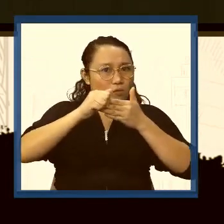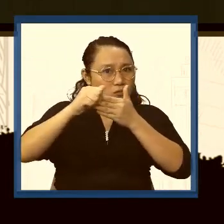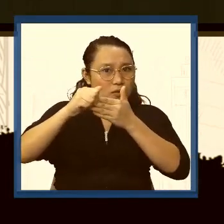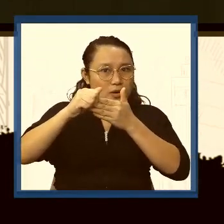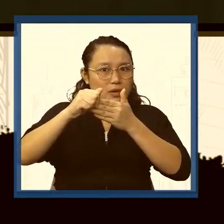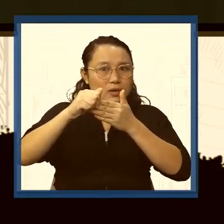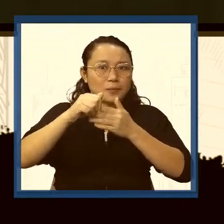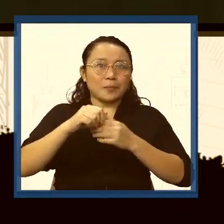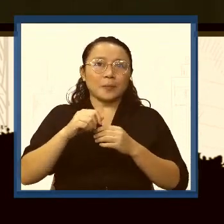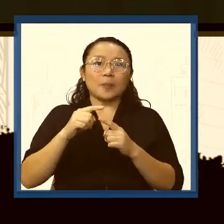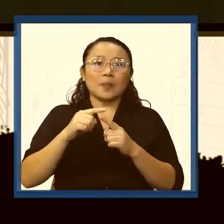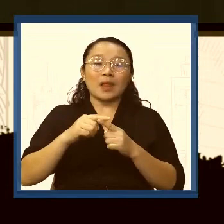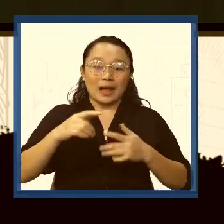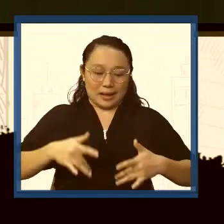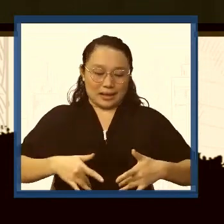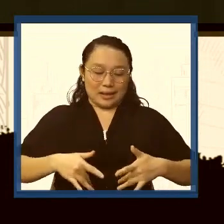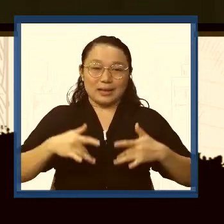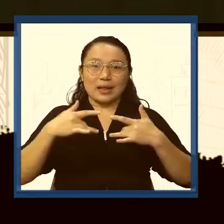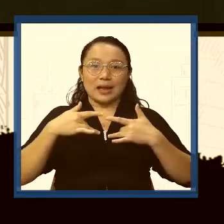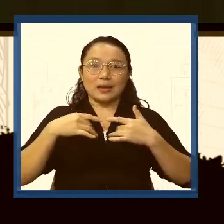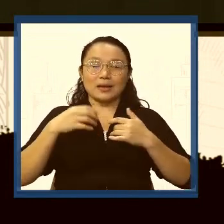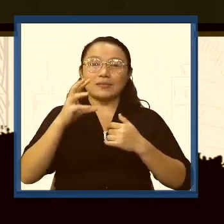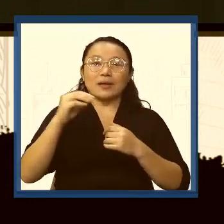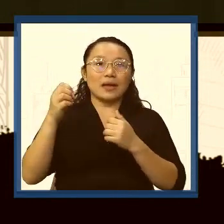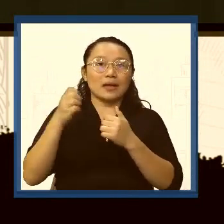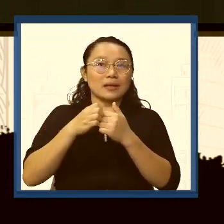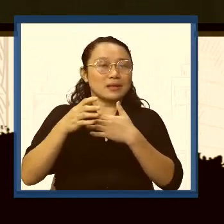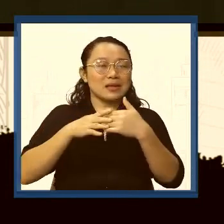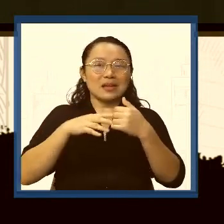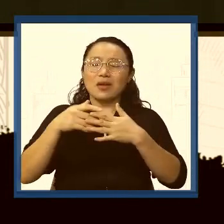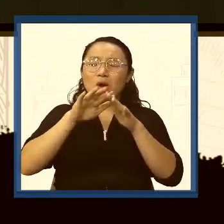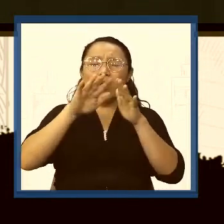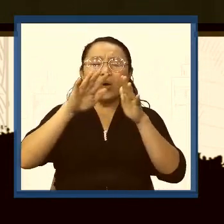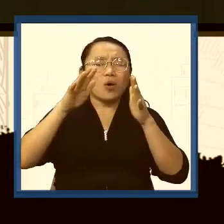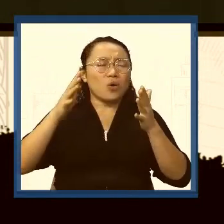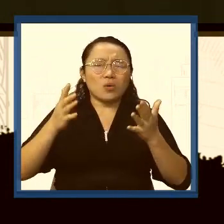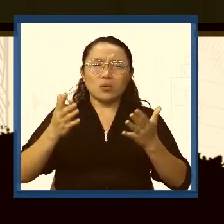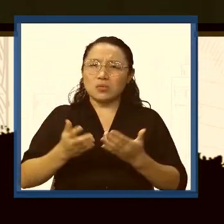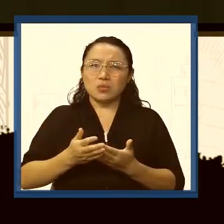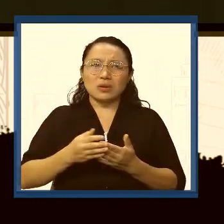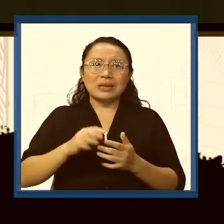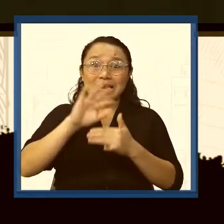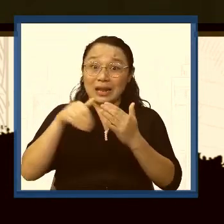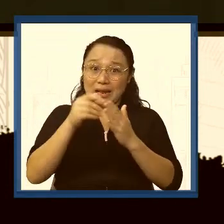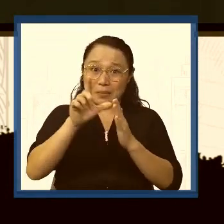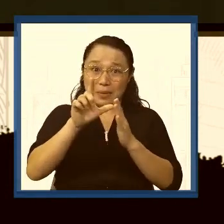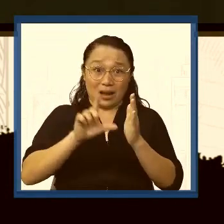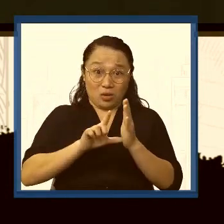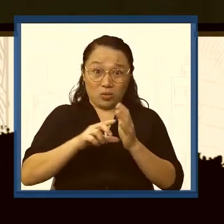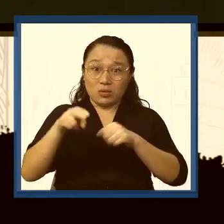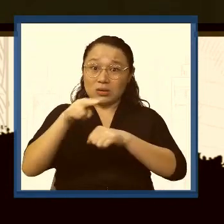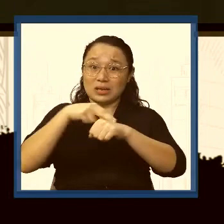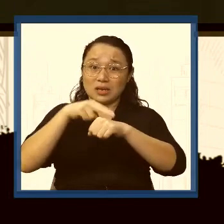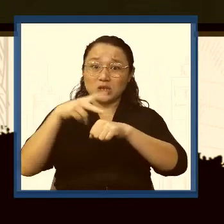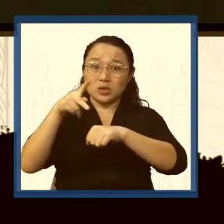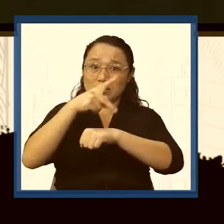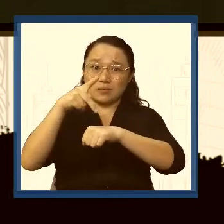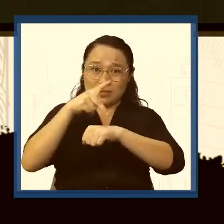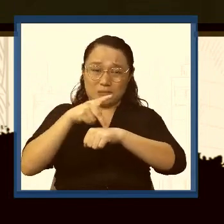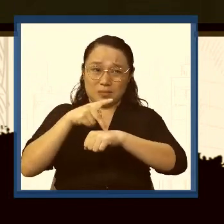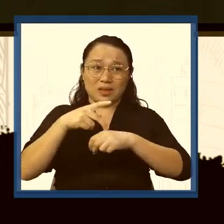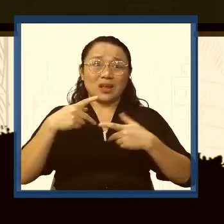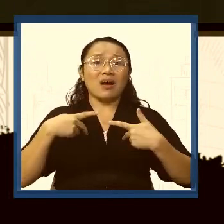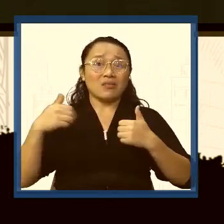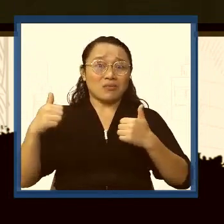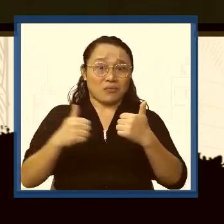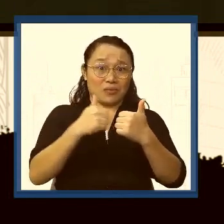ato nga kinabuhi og bisan pa sa tibuok kalibutan. Ang tanan nga mga balaod sa atong nasod sa Pilipinas may balaod nga